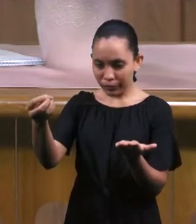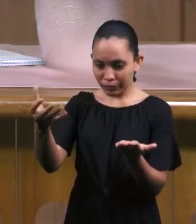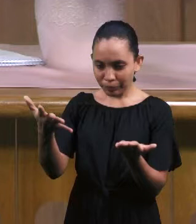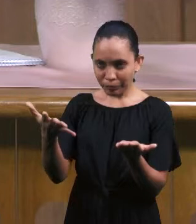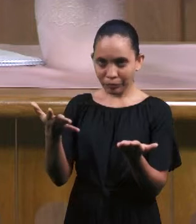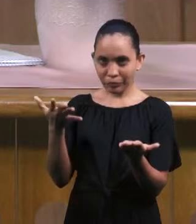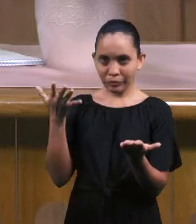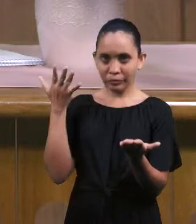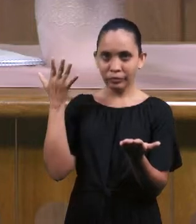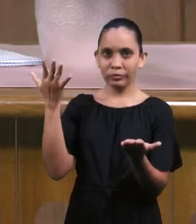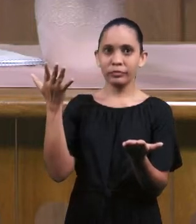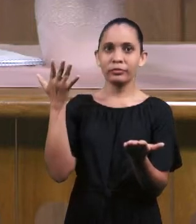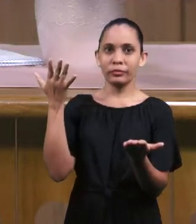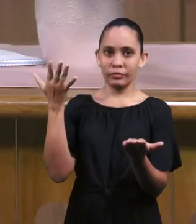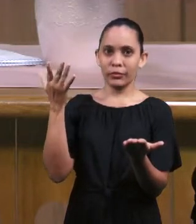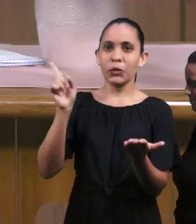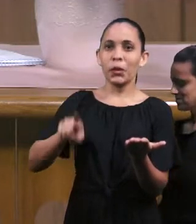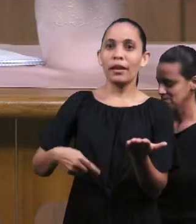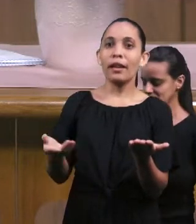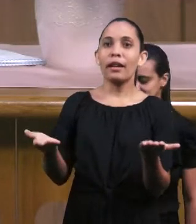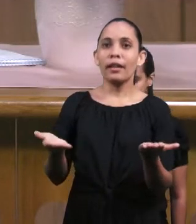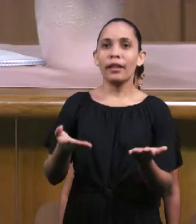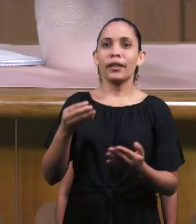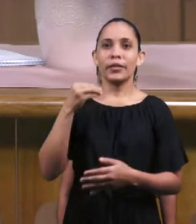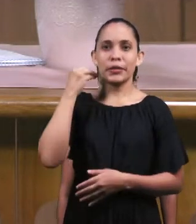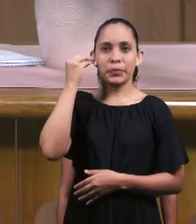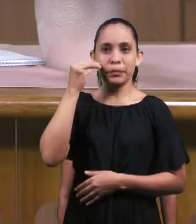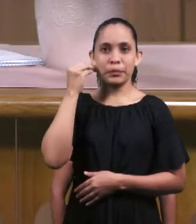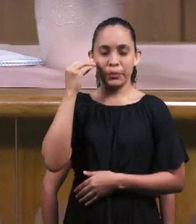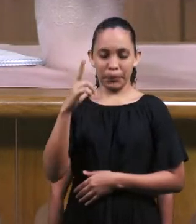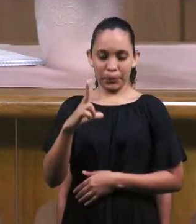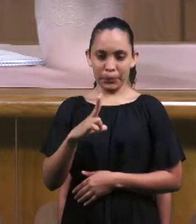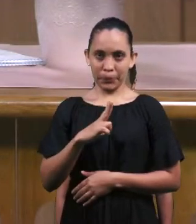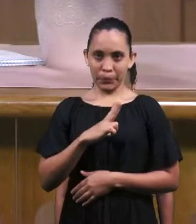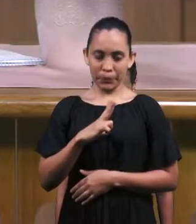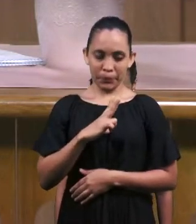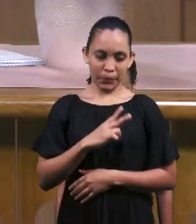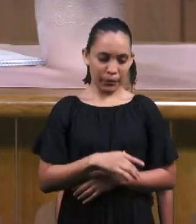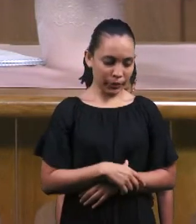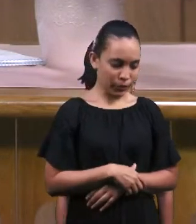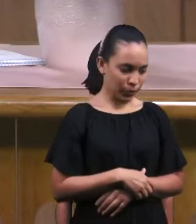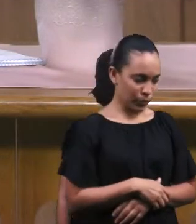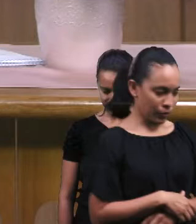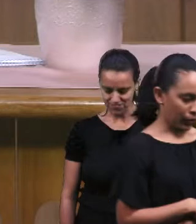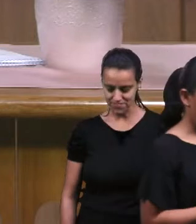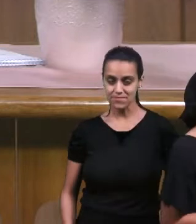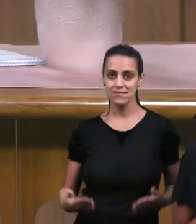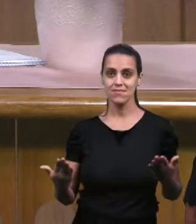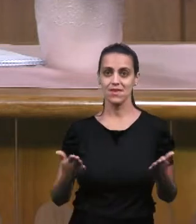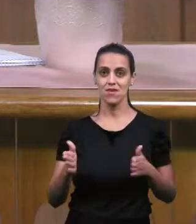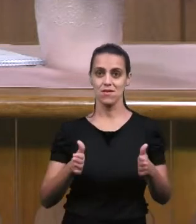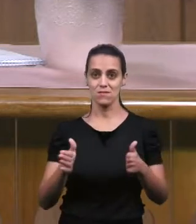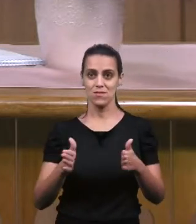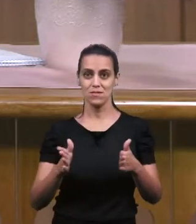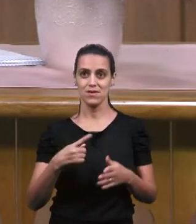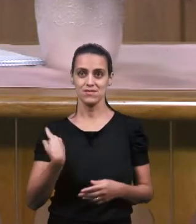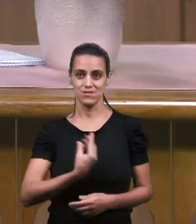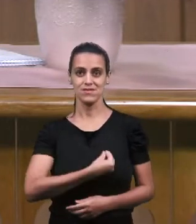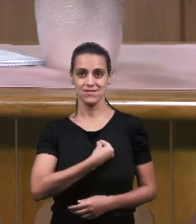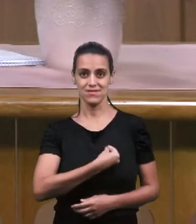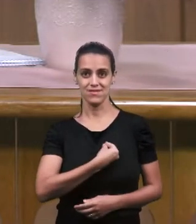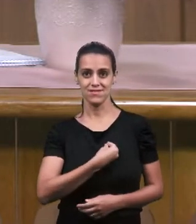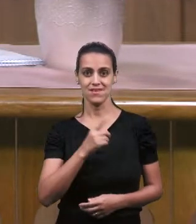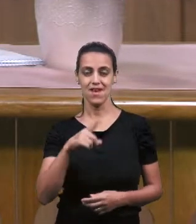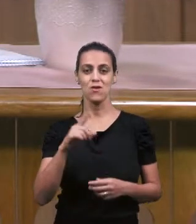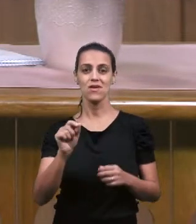Maintenant, dans ce temps-là, la parole s'ouvre et on va à la lumière de la parole. La lumière de la parole donne une expérience personnelle. Et au moment